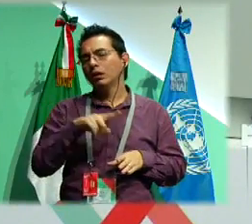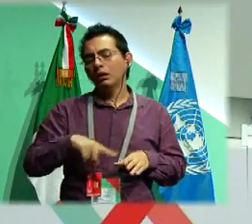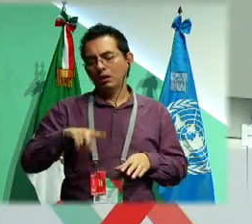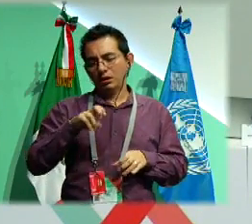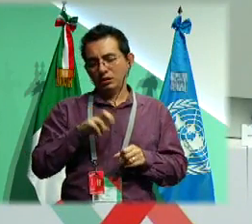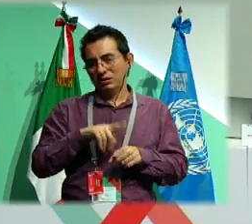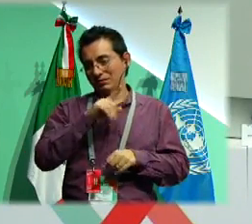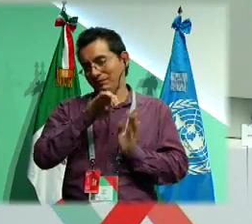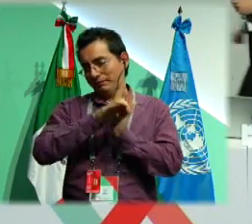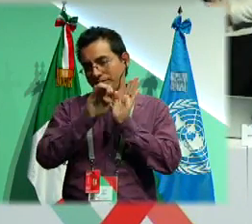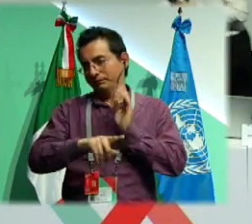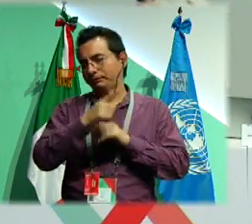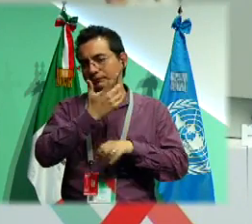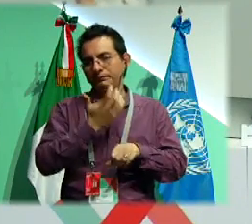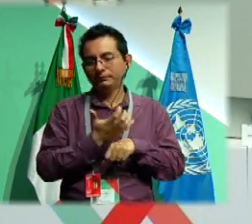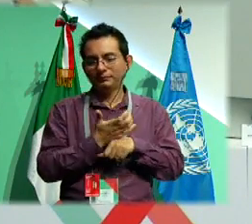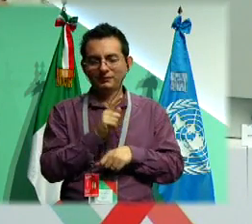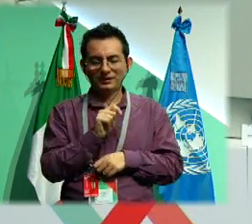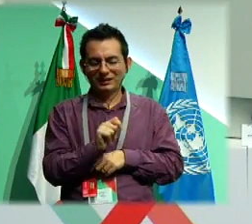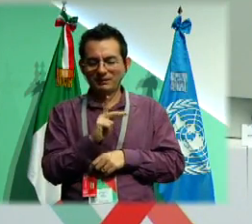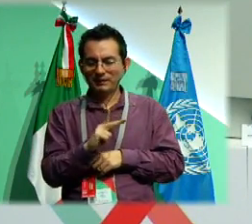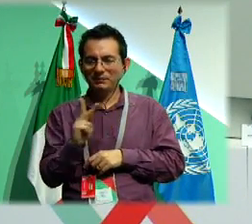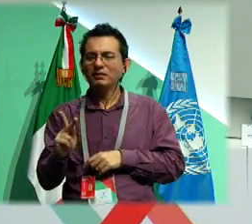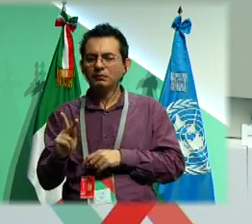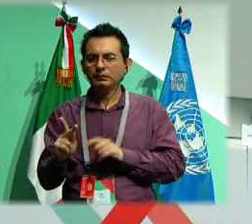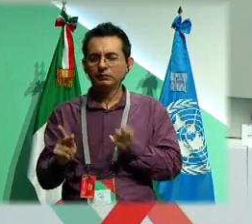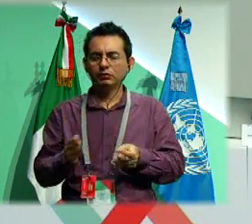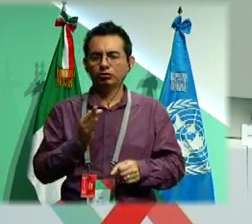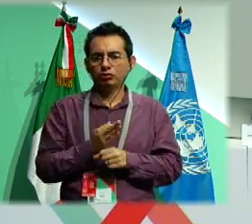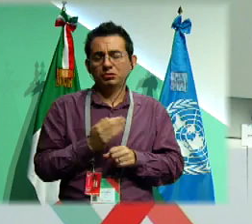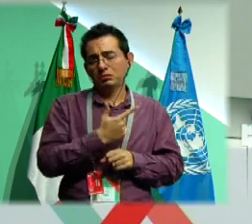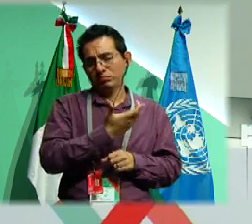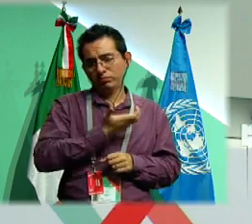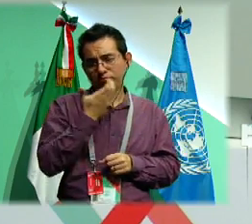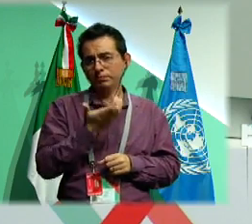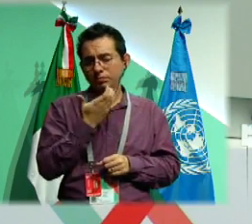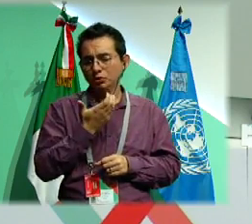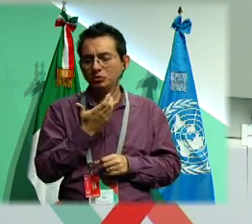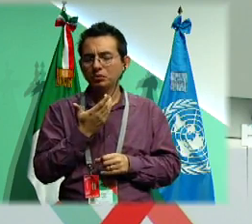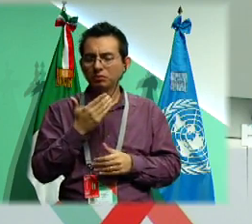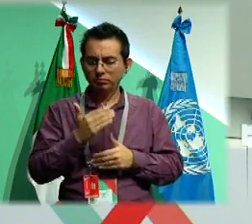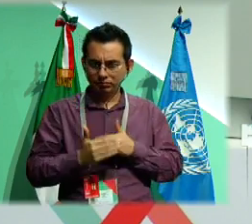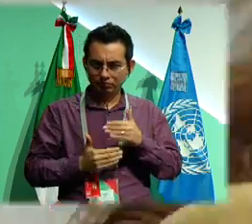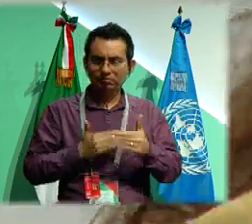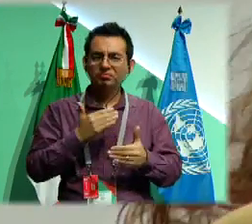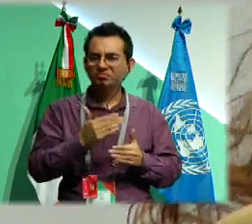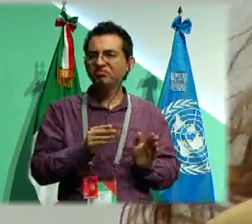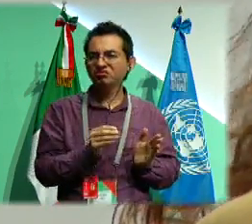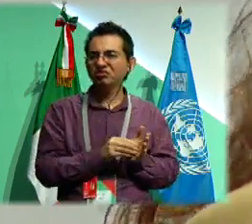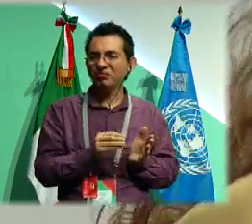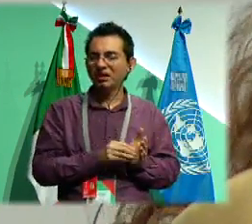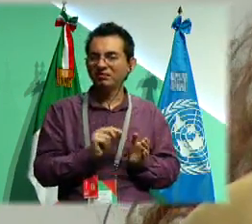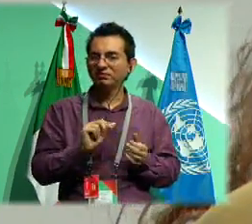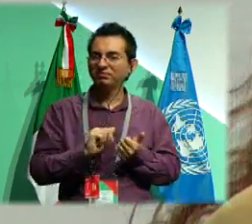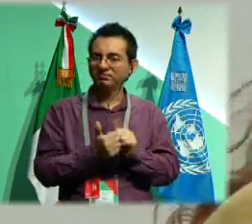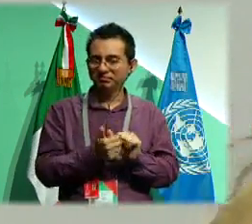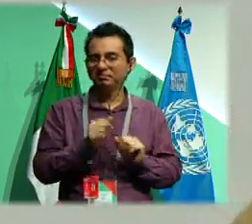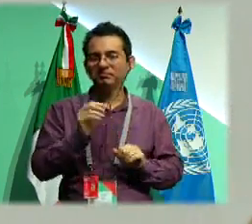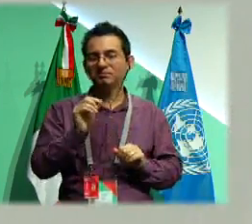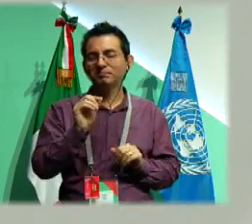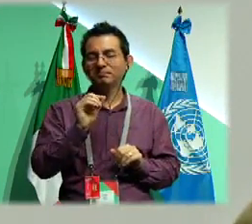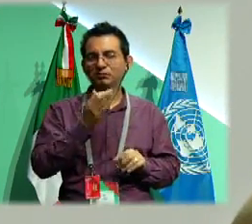passe avec le TTP aux États-Unis. Le modèle actuel commercial ne fonctionne pas. Nous sommes